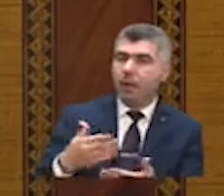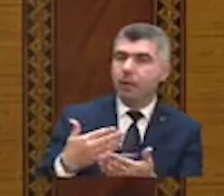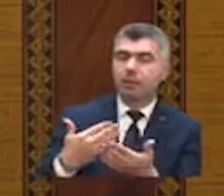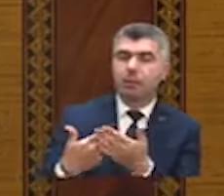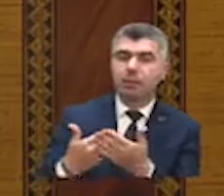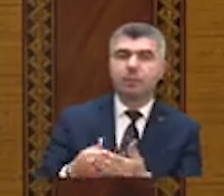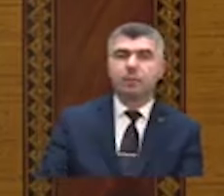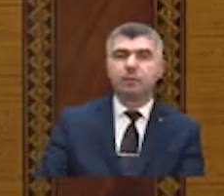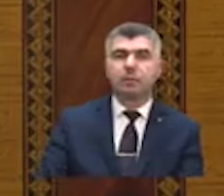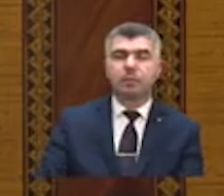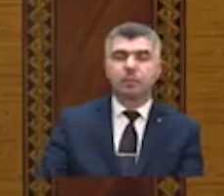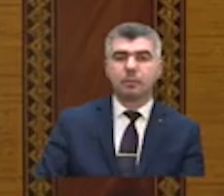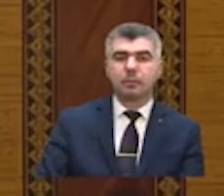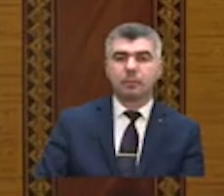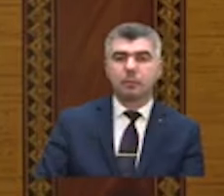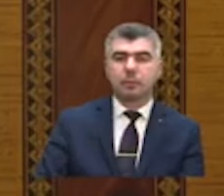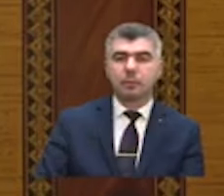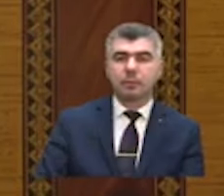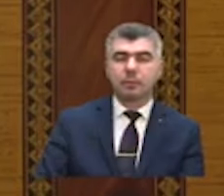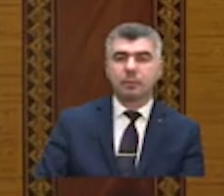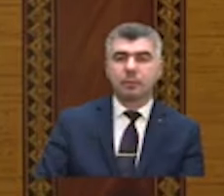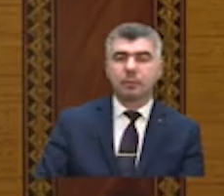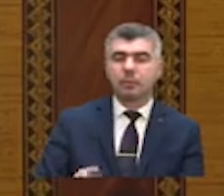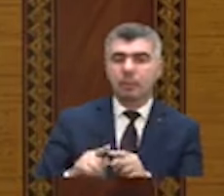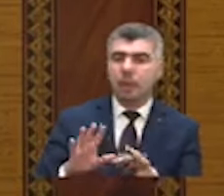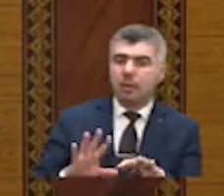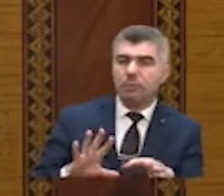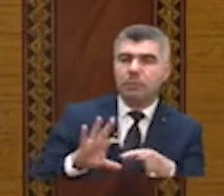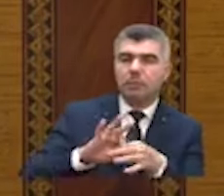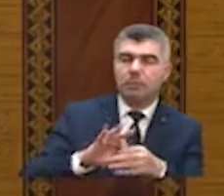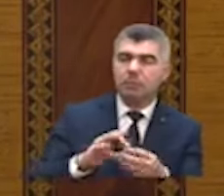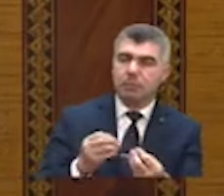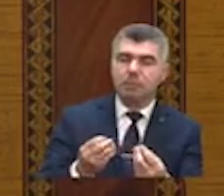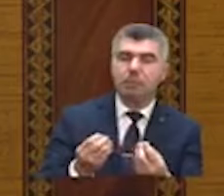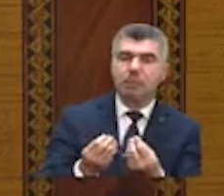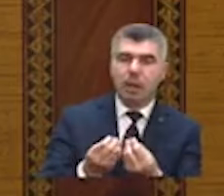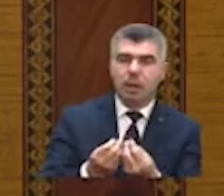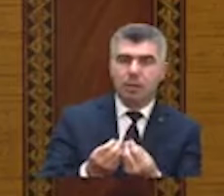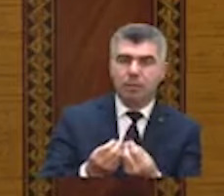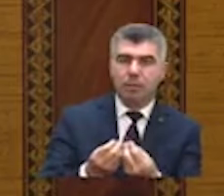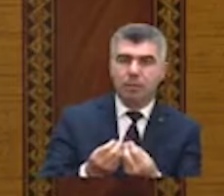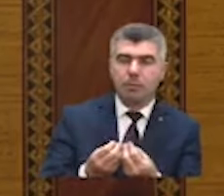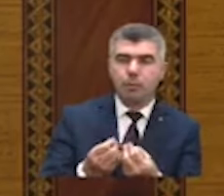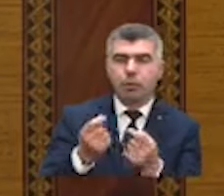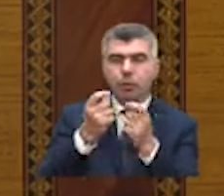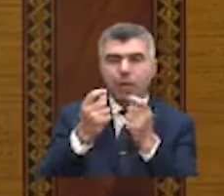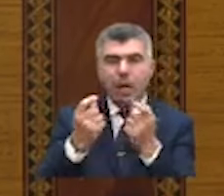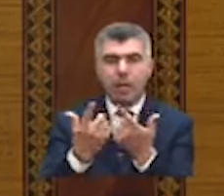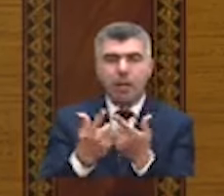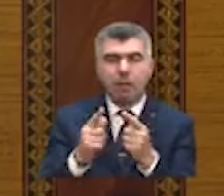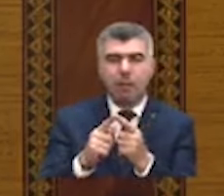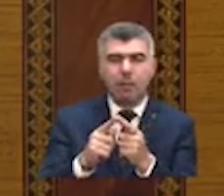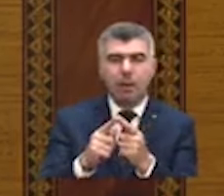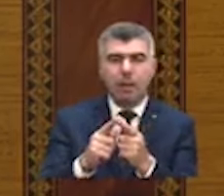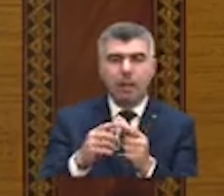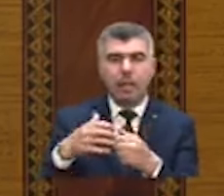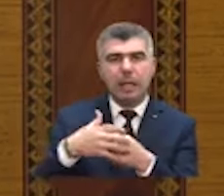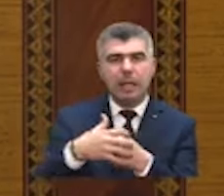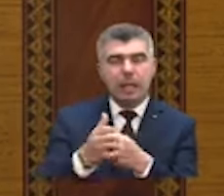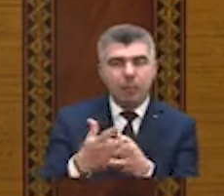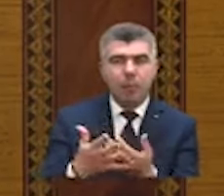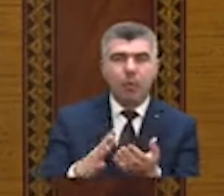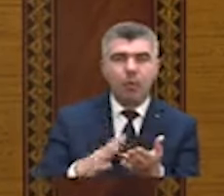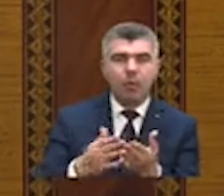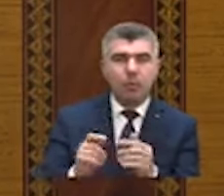لان هذاك هذك كوبي اللي عندها لوزين ديال الليمون اللي كيدير في التلفيف وداكشي